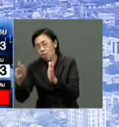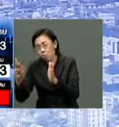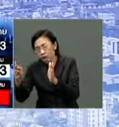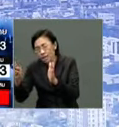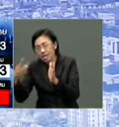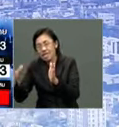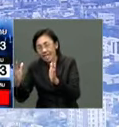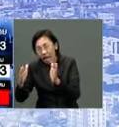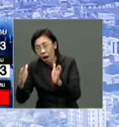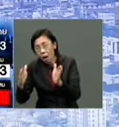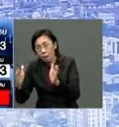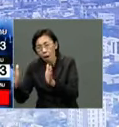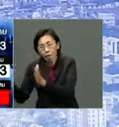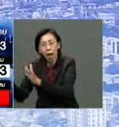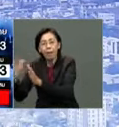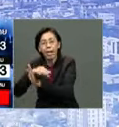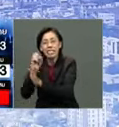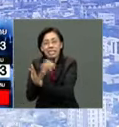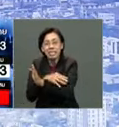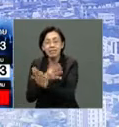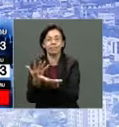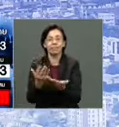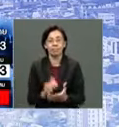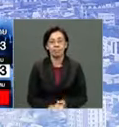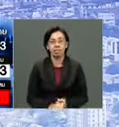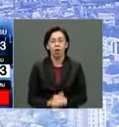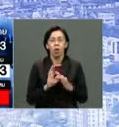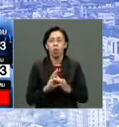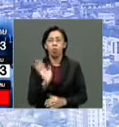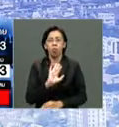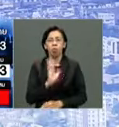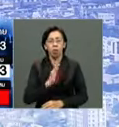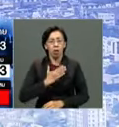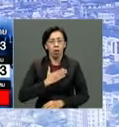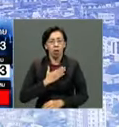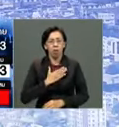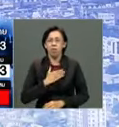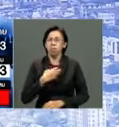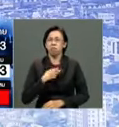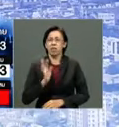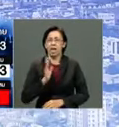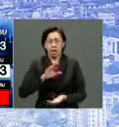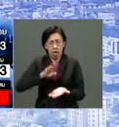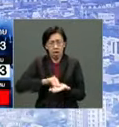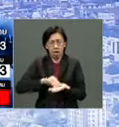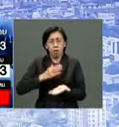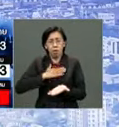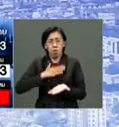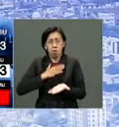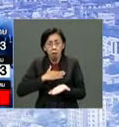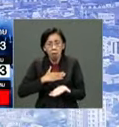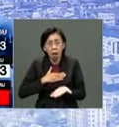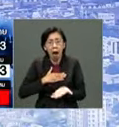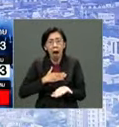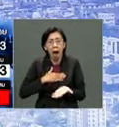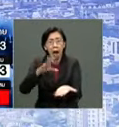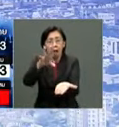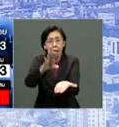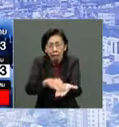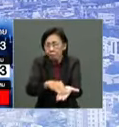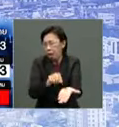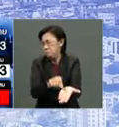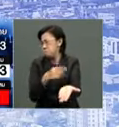ไม่ได้เอามาใช้ประโยชน์อื่นๆไม่ต้องกังวลใจนะครับผมเองอีกคนนึงแหละผมก็ไม่อยากจะให้ชุดข้อมูลของผมต้องไปอยู่อะไรกับที่ใ